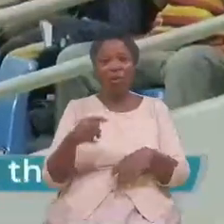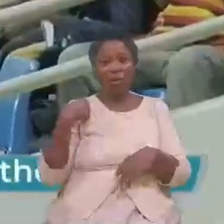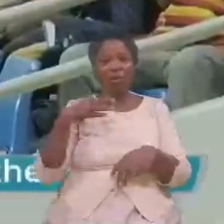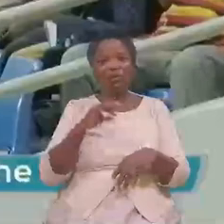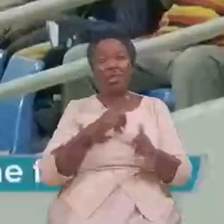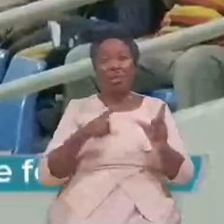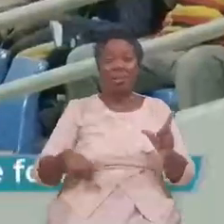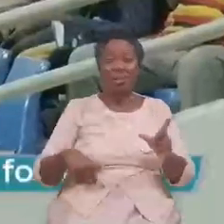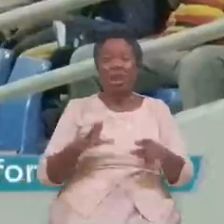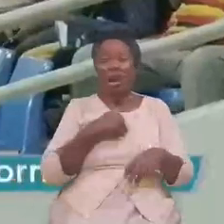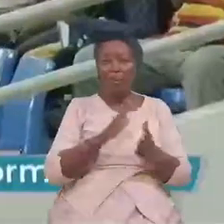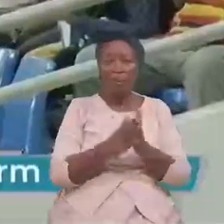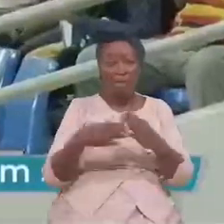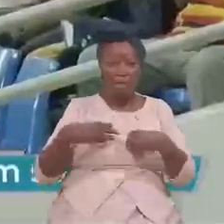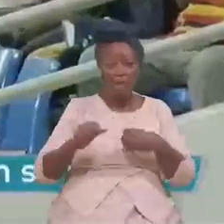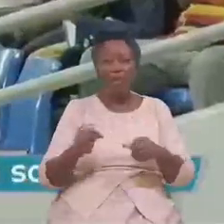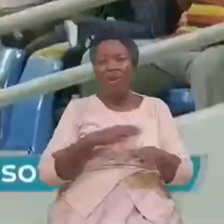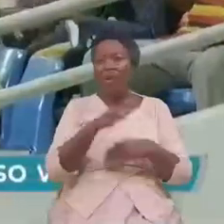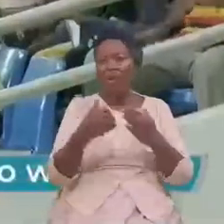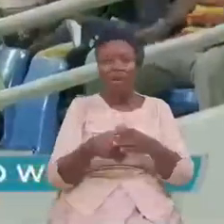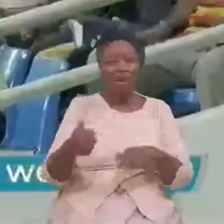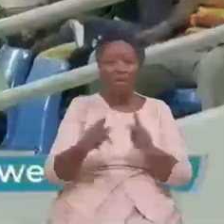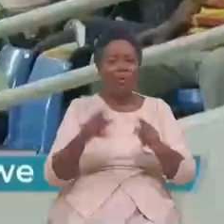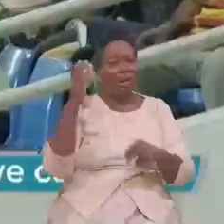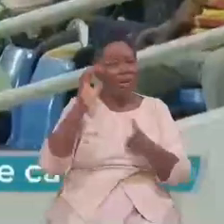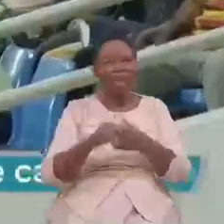Christ, elle a été guérie. Les autres ont entendu le témoignage.